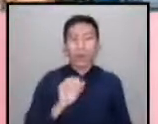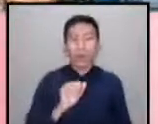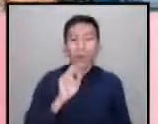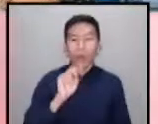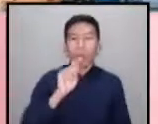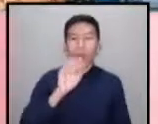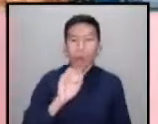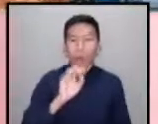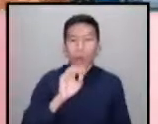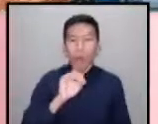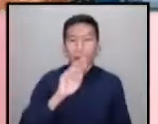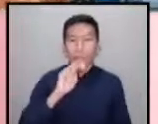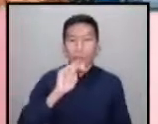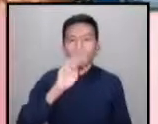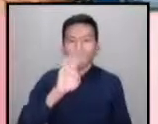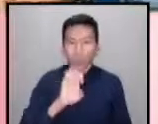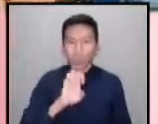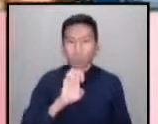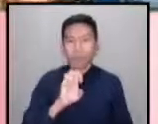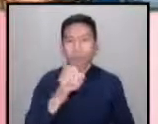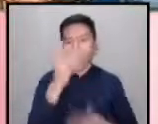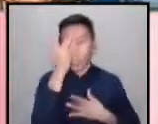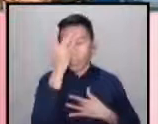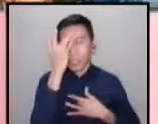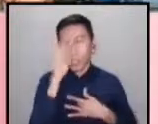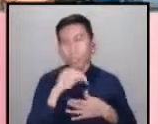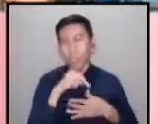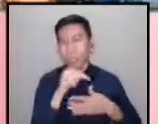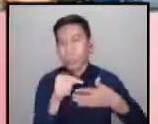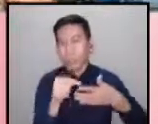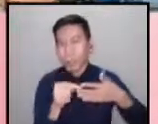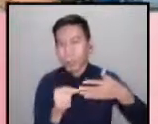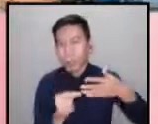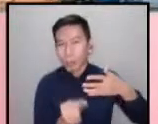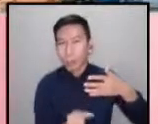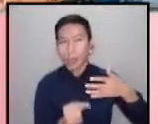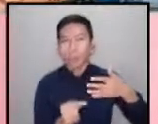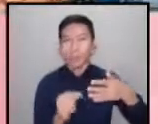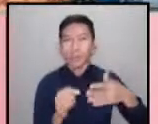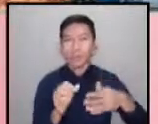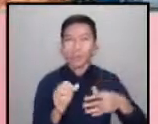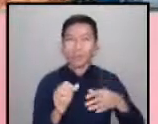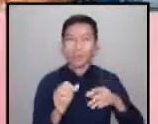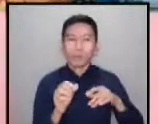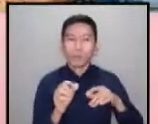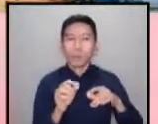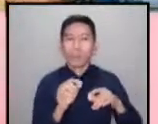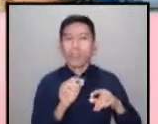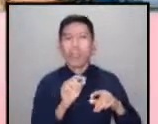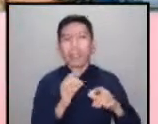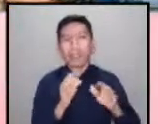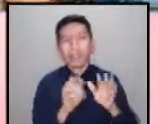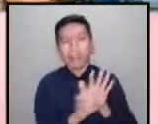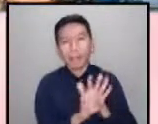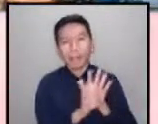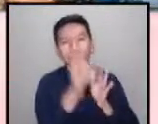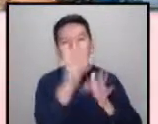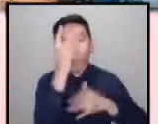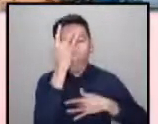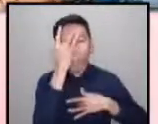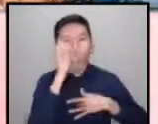meron tayong mga multiple sclerotic. Yung mga sakit na ang kailangan natin na defense, Dayan,